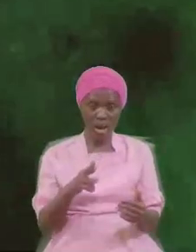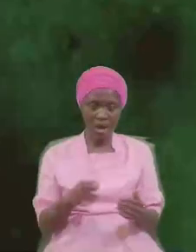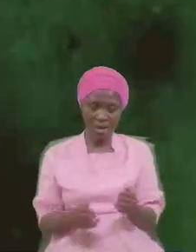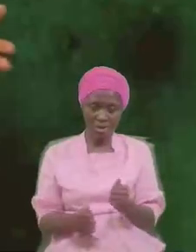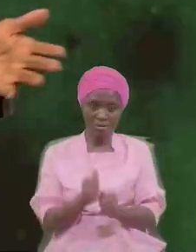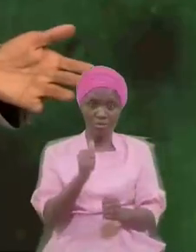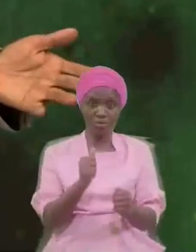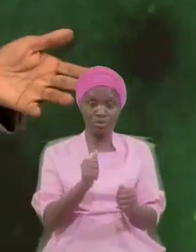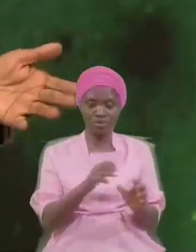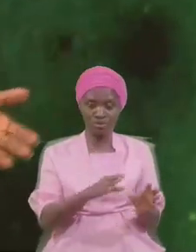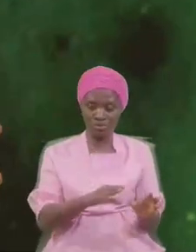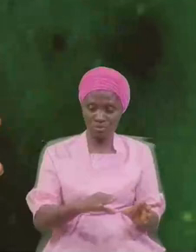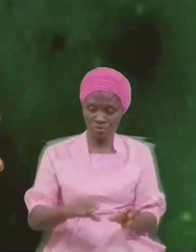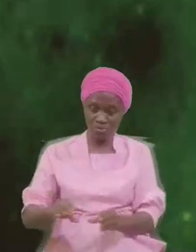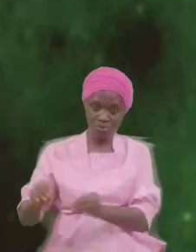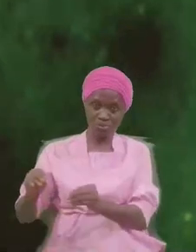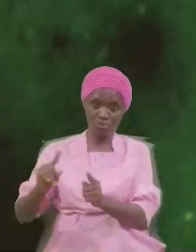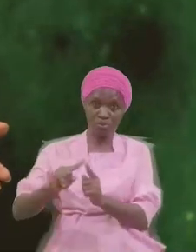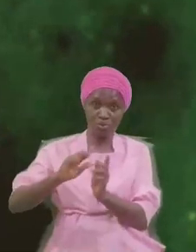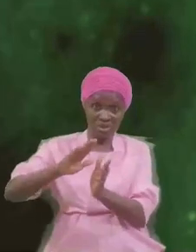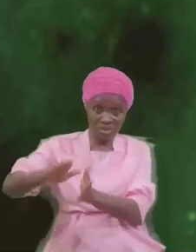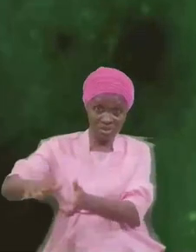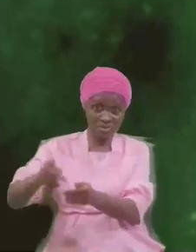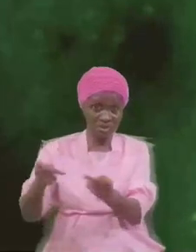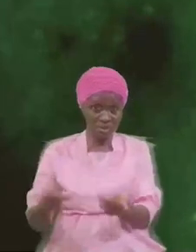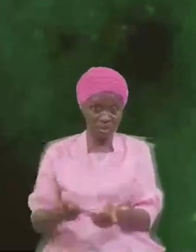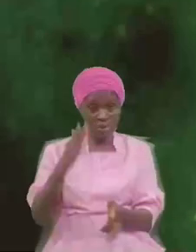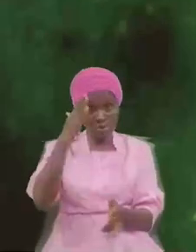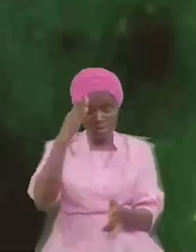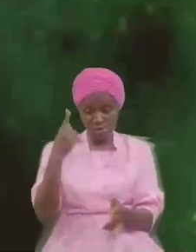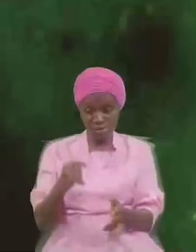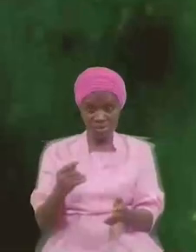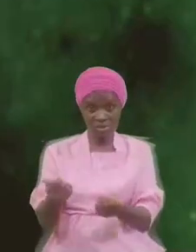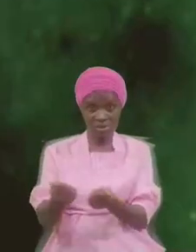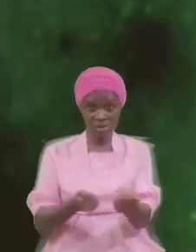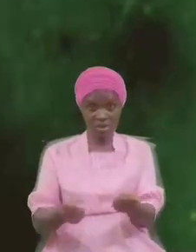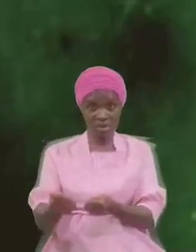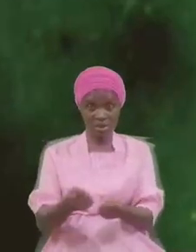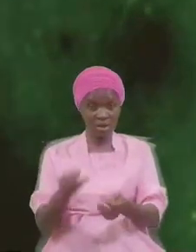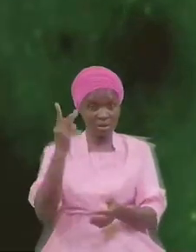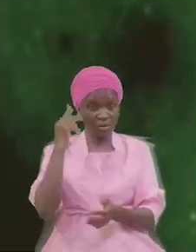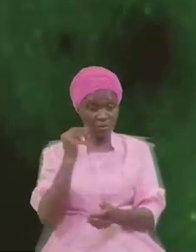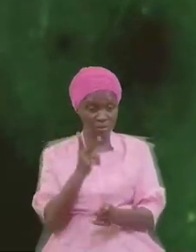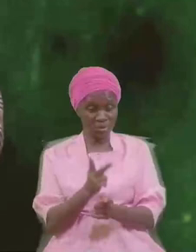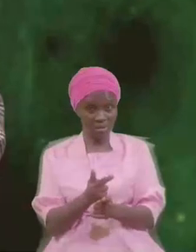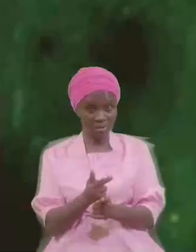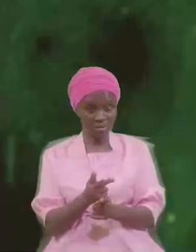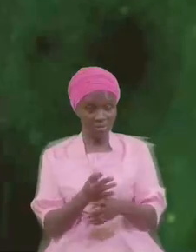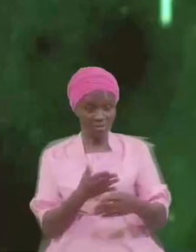Et vous savez, ma voiture était garée devant là-bas, devant les locaux, les bureaux